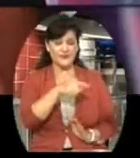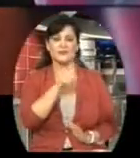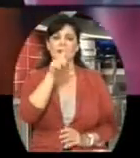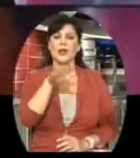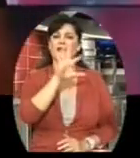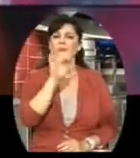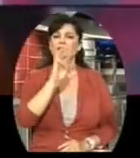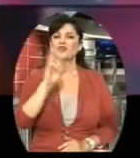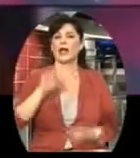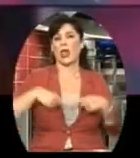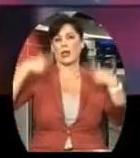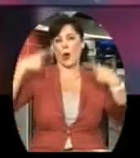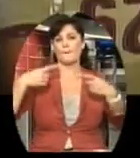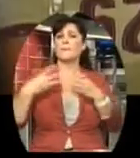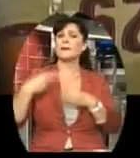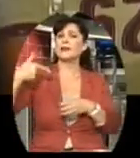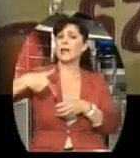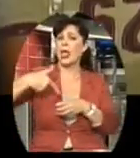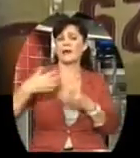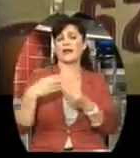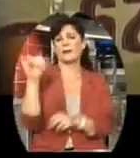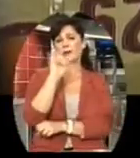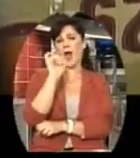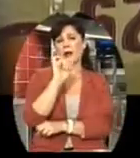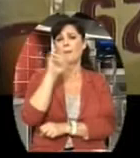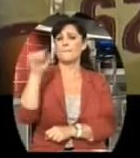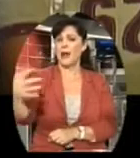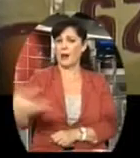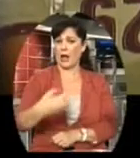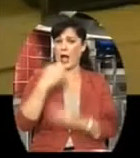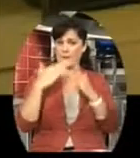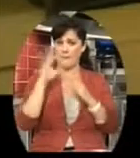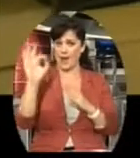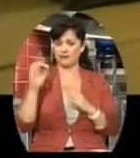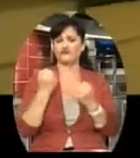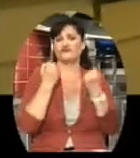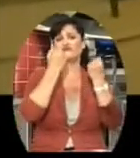שקל ליום, שזה מגיע עם דלק ונהג, באים לאסוף אותך מהבית ולוקחים אותך לאן שאתה רוצה.